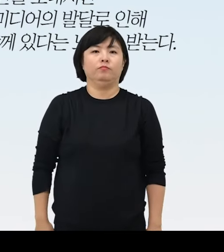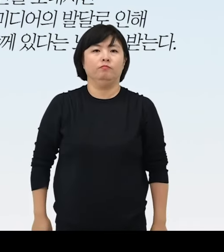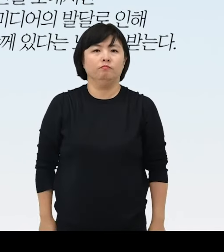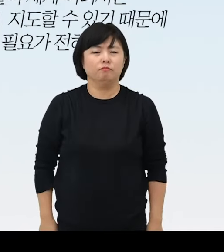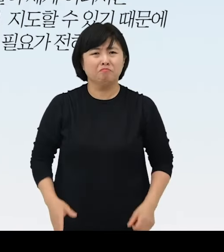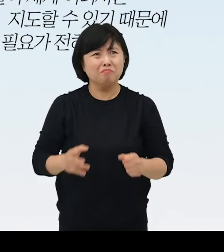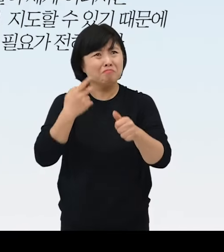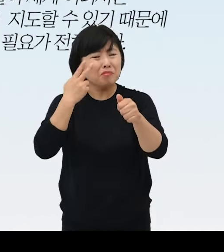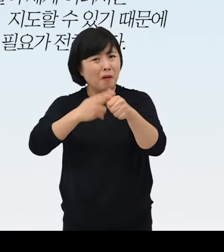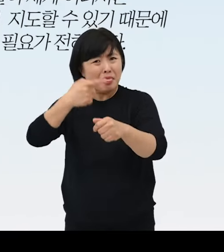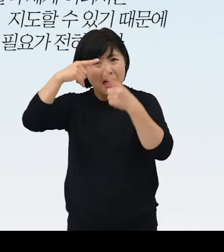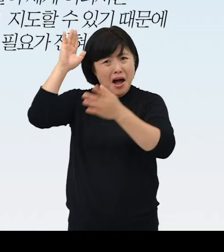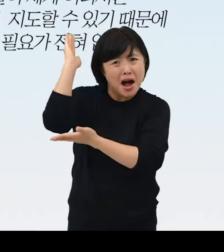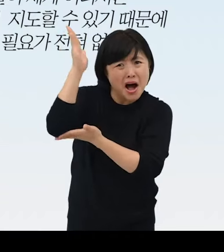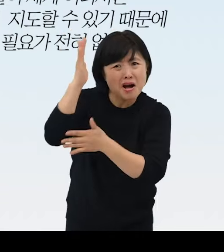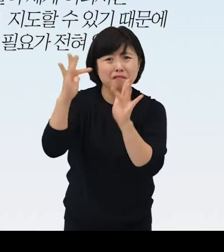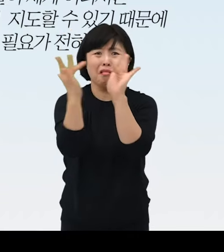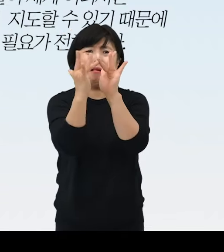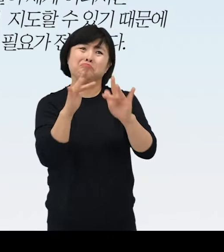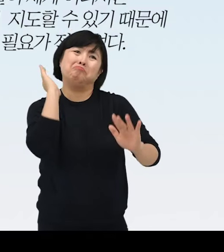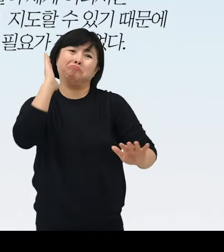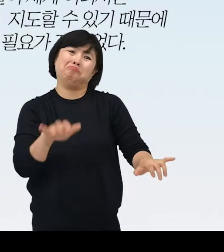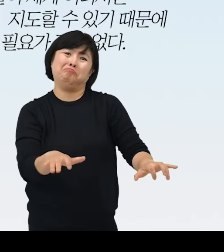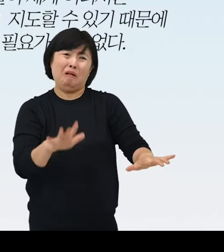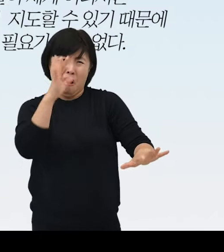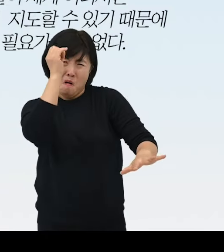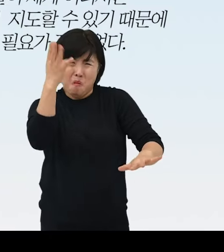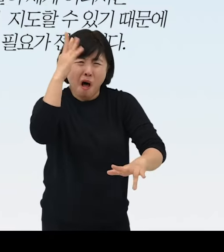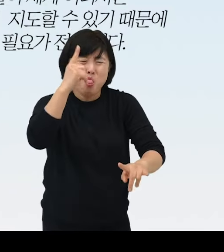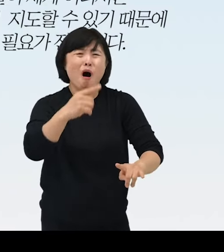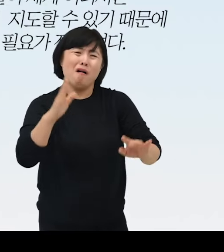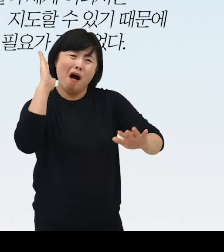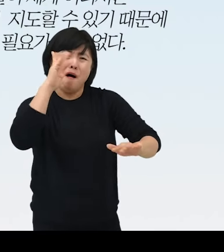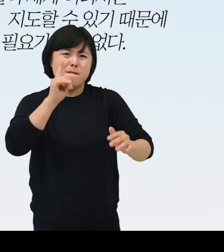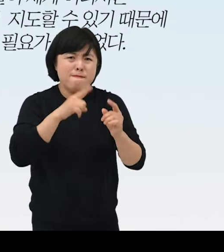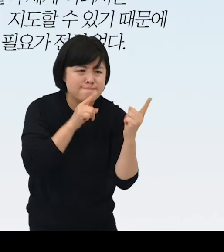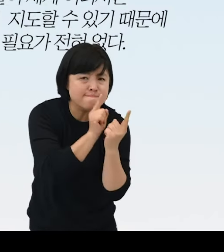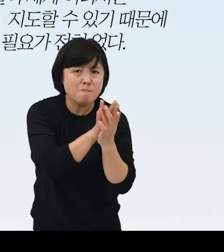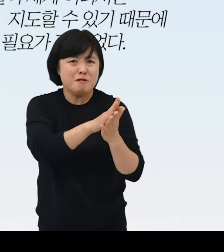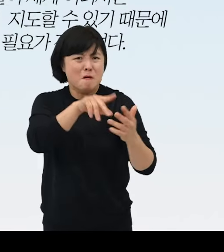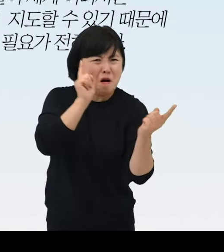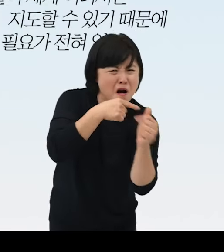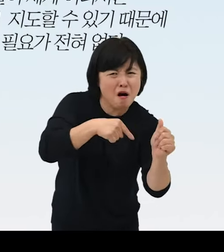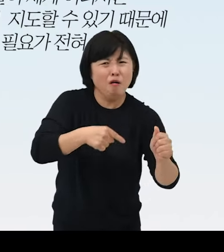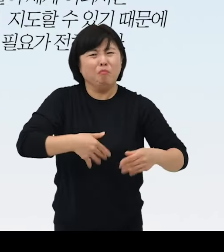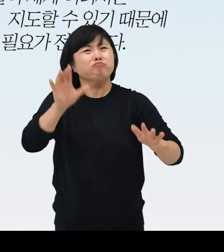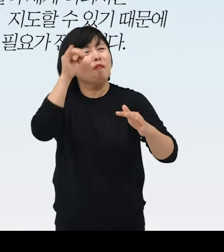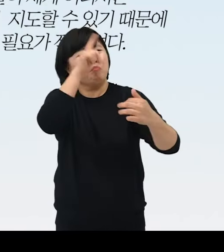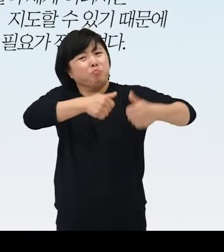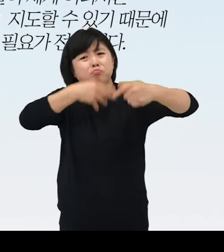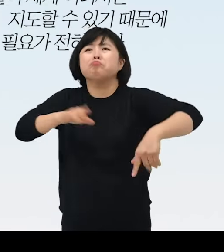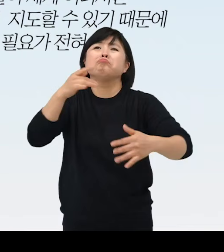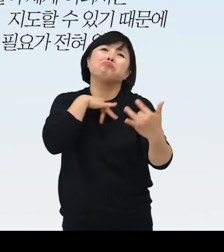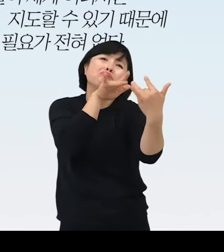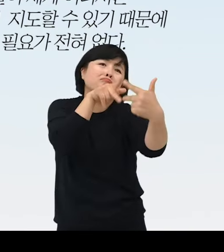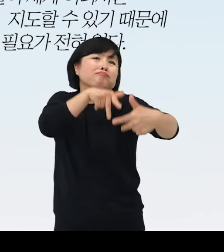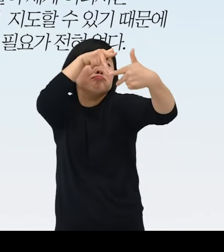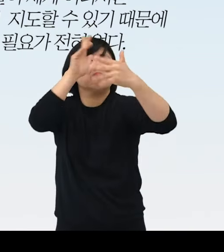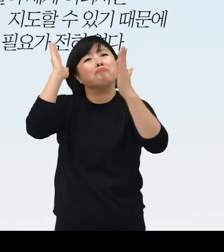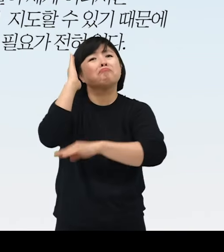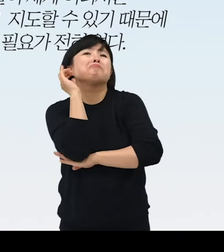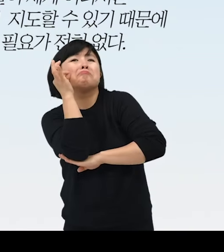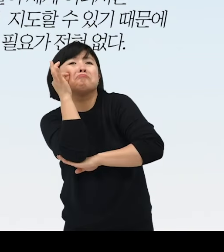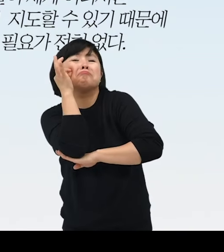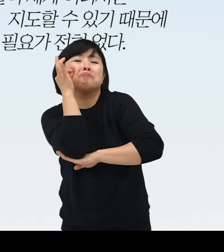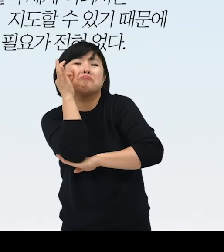받는다. 대학 강의도 인터넷을 통해 듣고, 고도로 훈련된 교수들이 세계 어디서든 학생들을 개별적으로 직접 지도할 수 있기